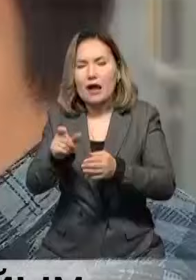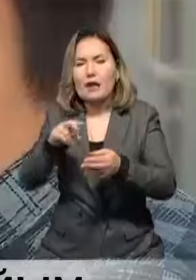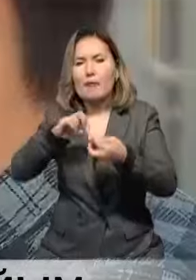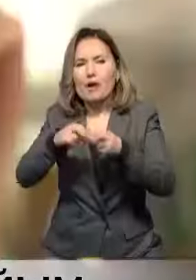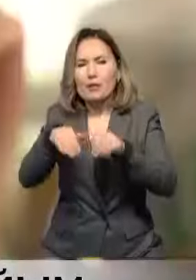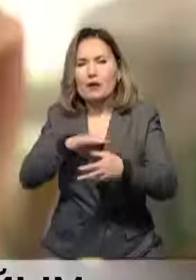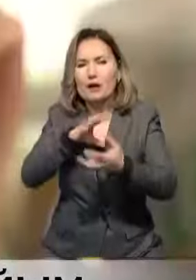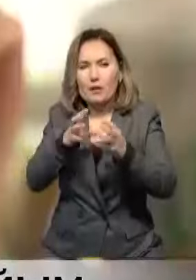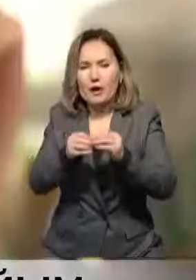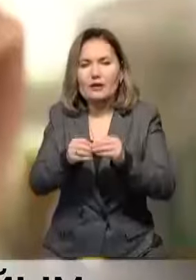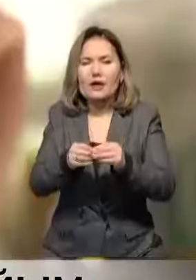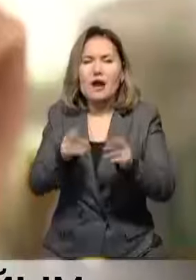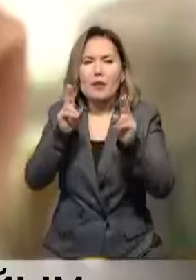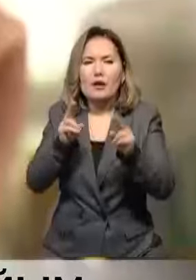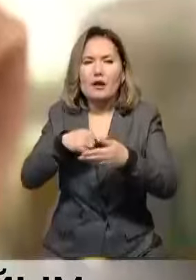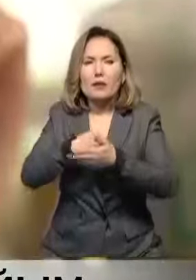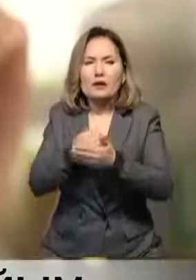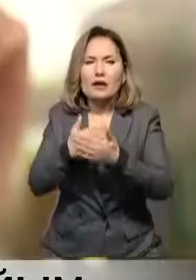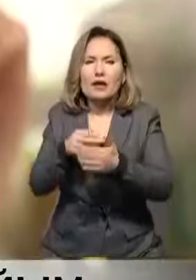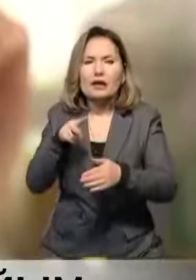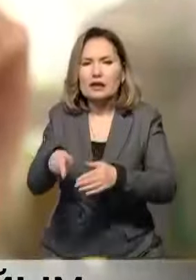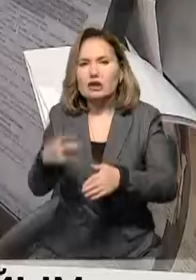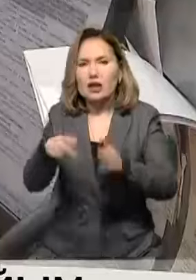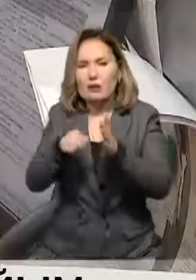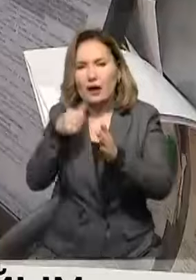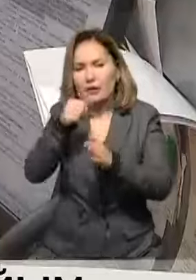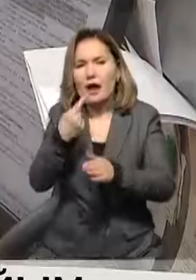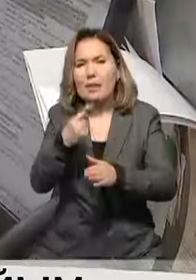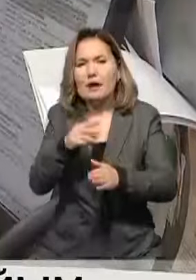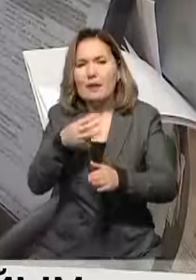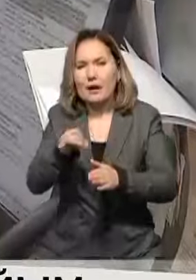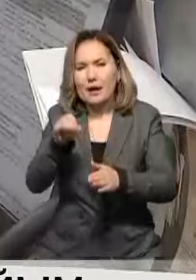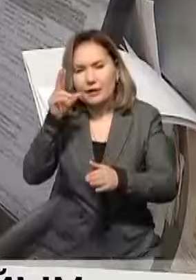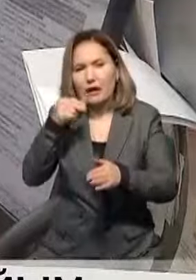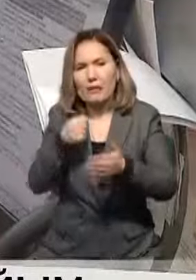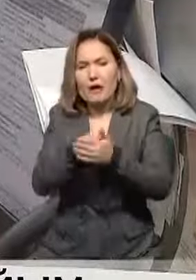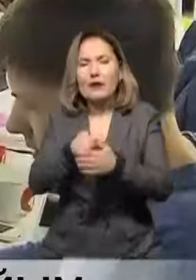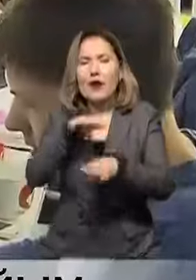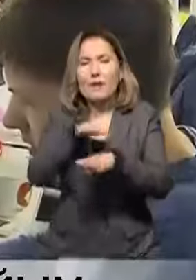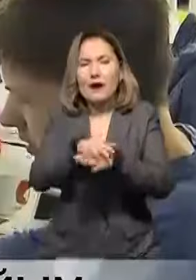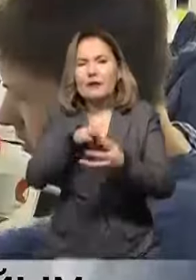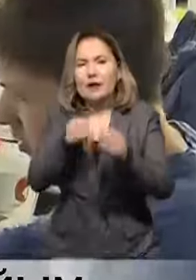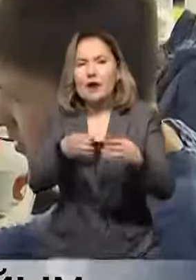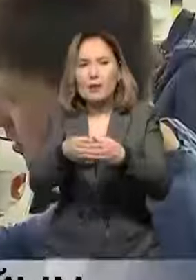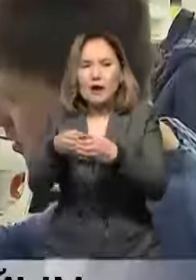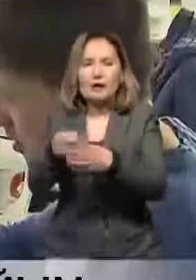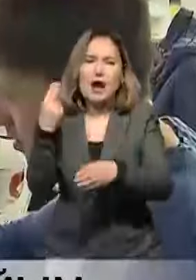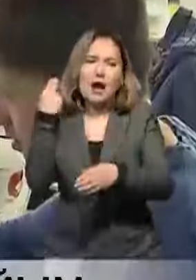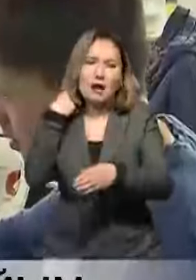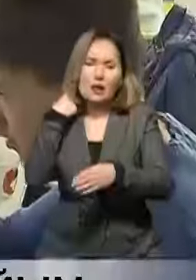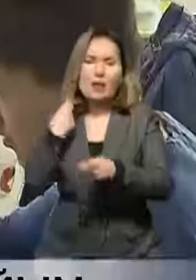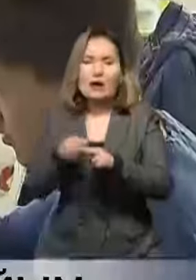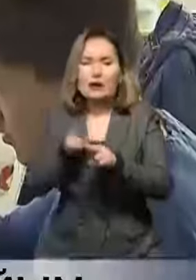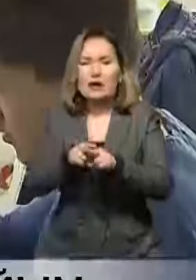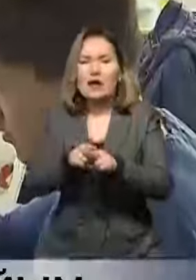реттеуді ынталандыратын талаптар да бар. Мәселен, 2026 жылғы 1 мамырға дейін банктер мен микроқаржы ұйымдарының